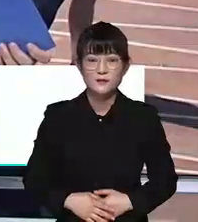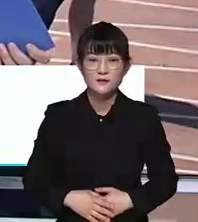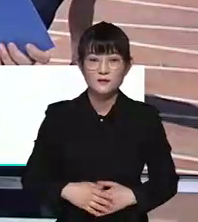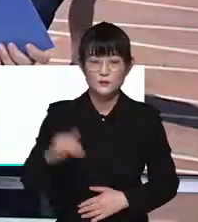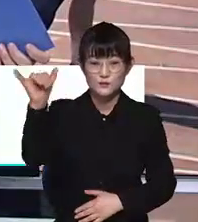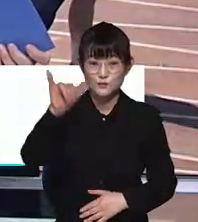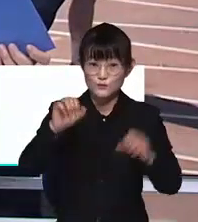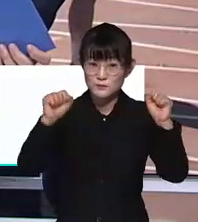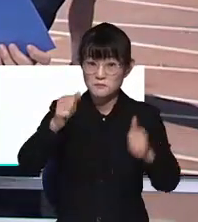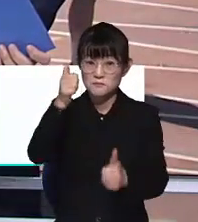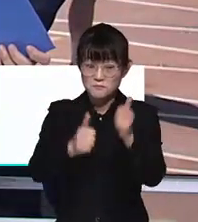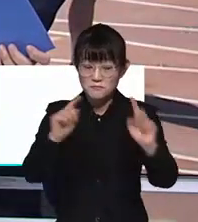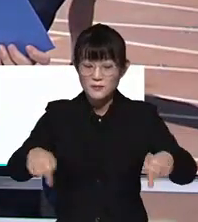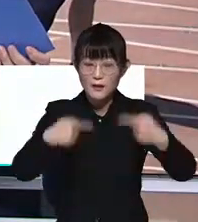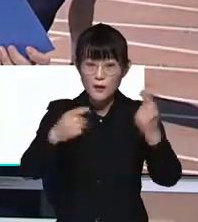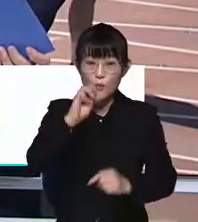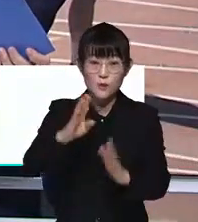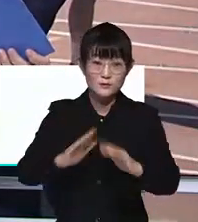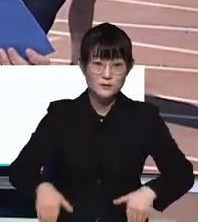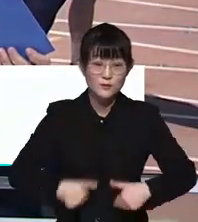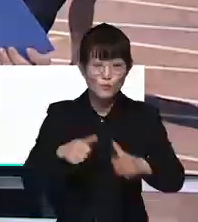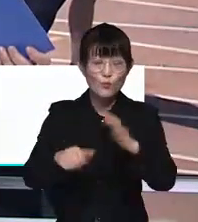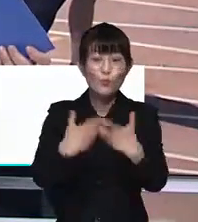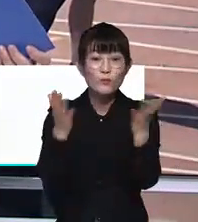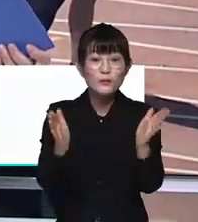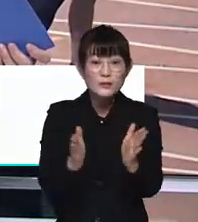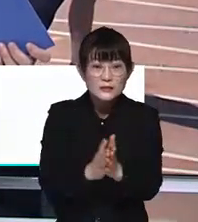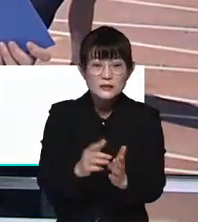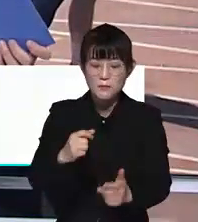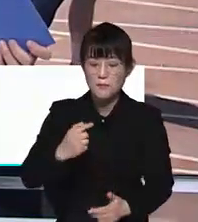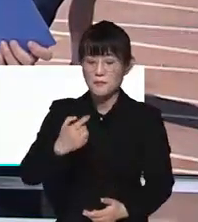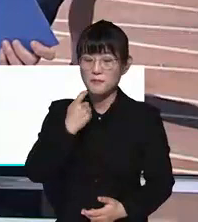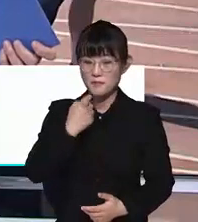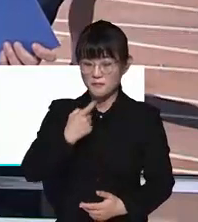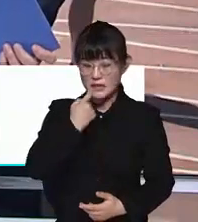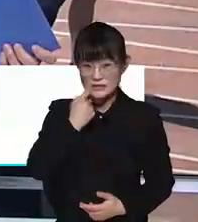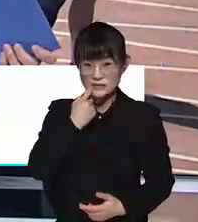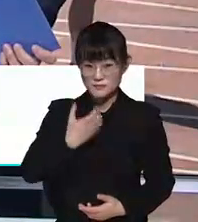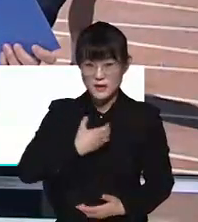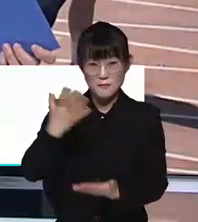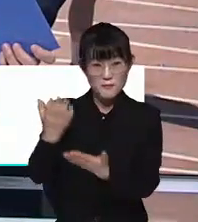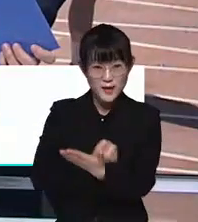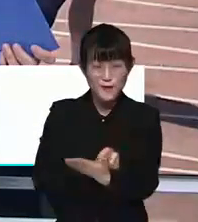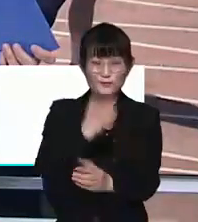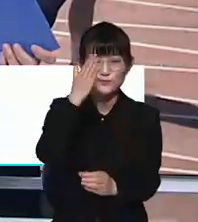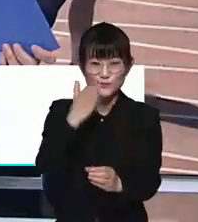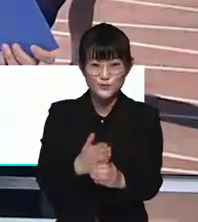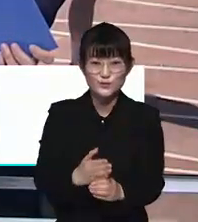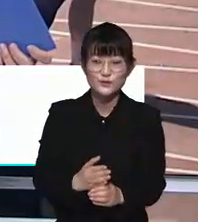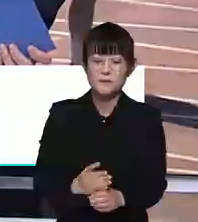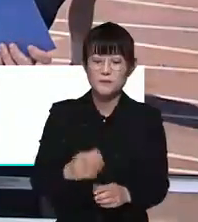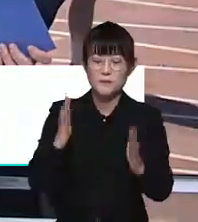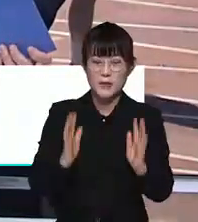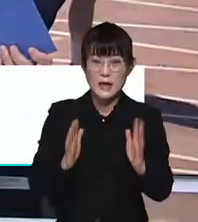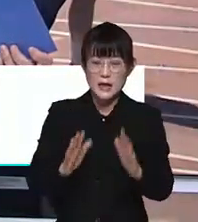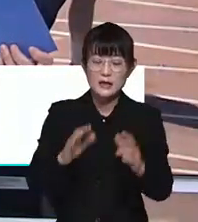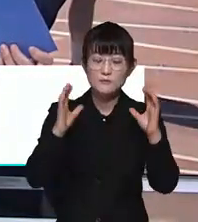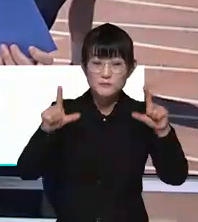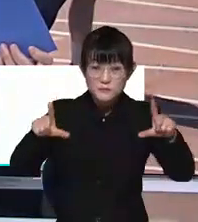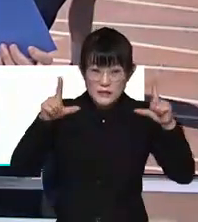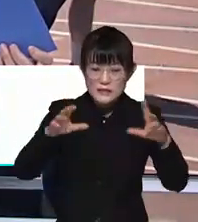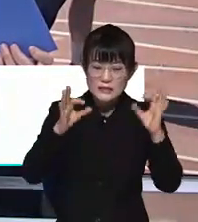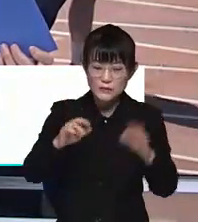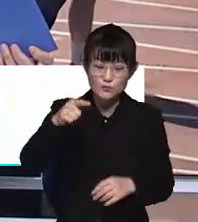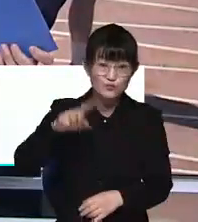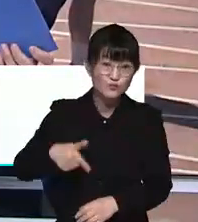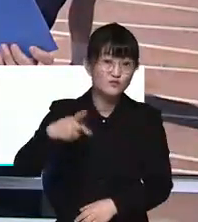전국체전에 출전한 광주 전남 선수단이 잇따라 메달 소식을 전해오고 있습니다. 한국 육상의 간판 김구경 선수도 아시안게임에